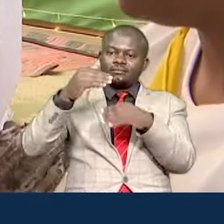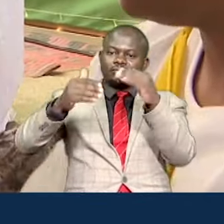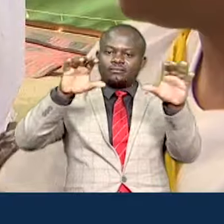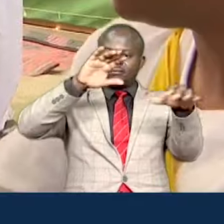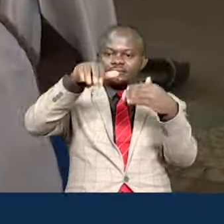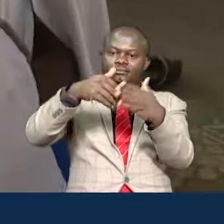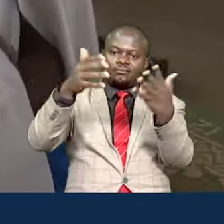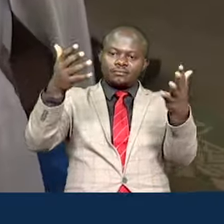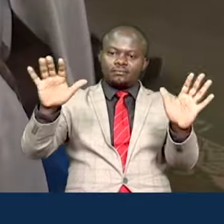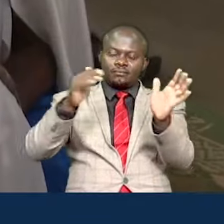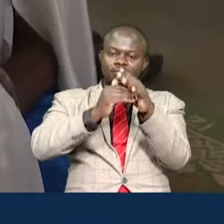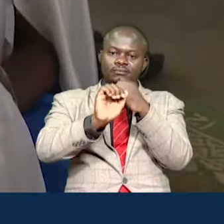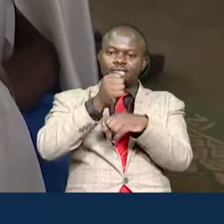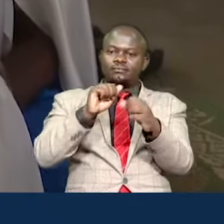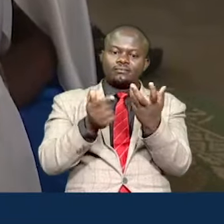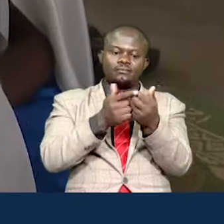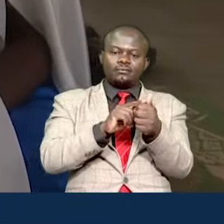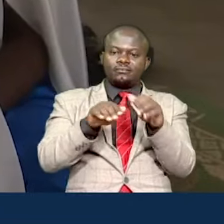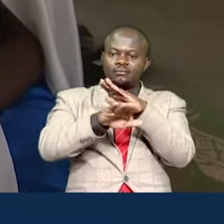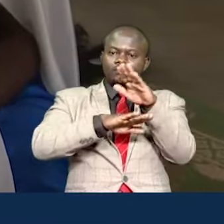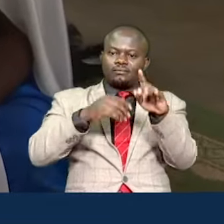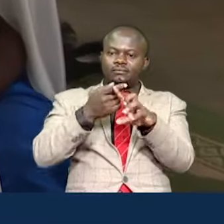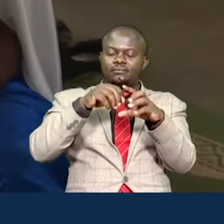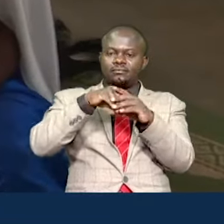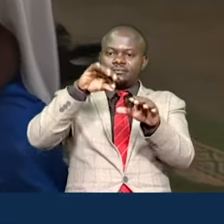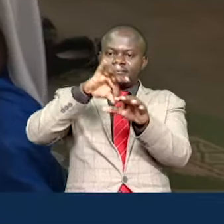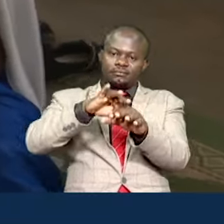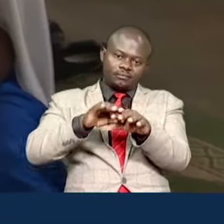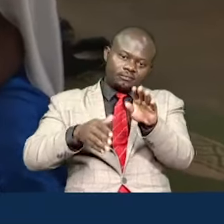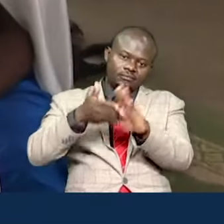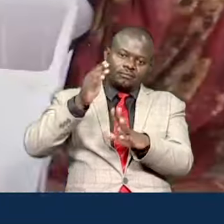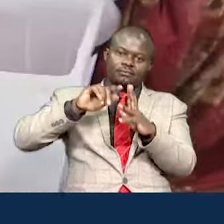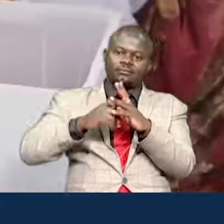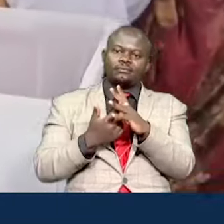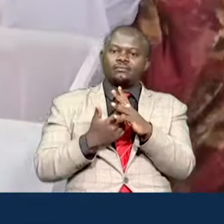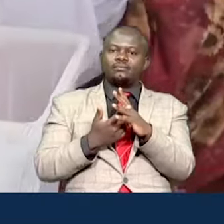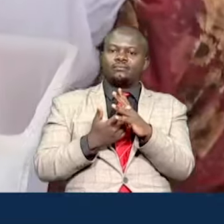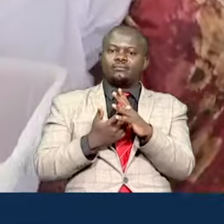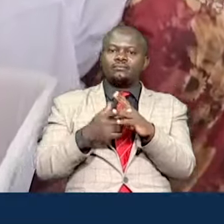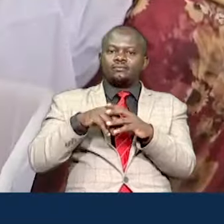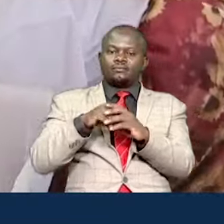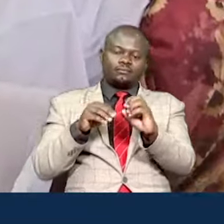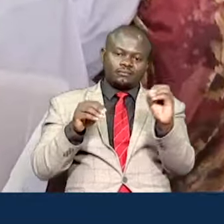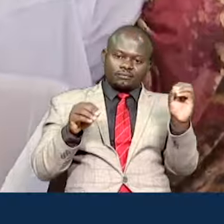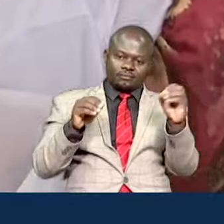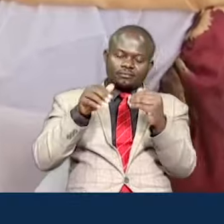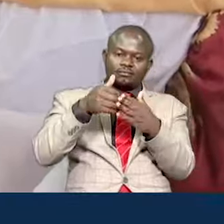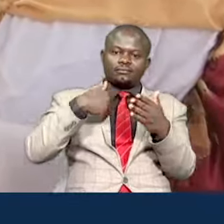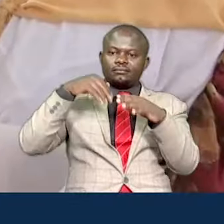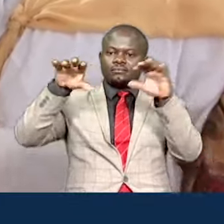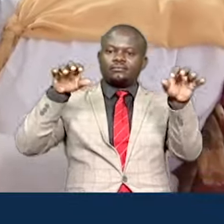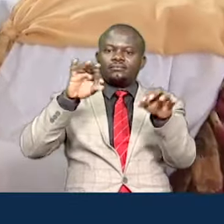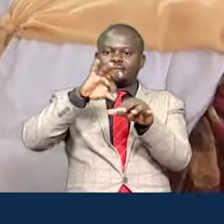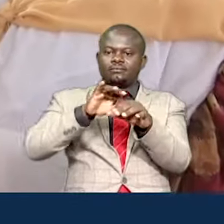yarangiye ndetse ibikorwa byo kubarura iby'ibanze byavuye mu matora byahise bitangira Intara y'Uburengerazuba ifite site